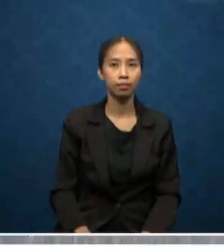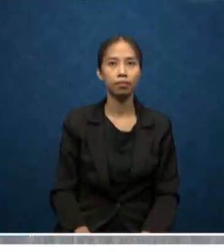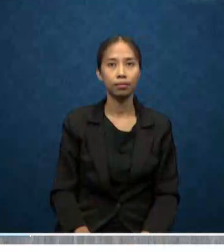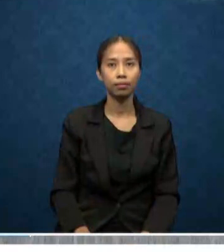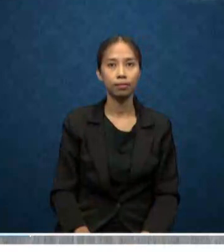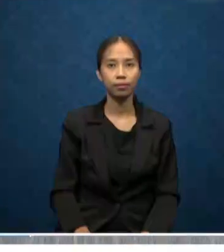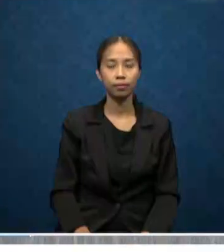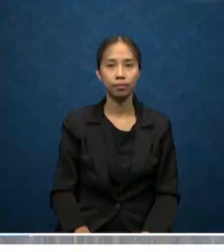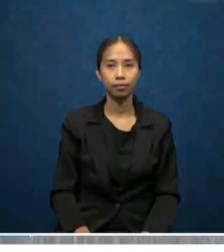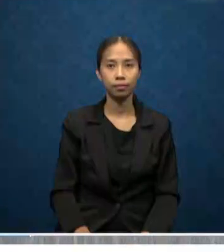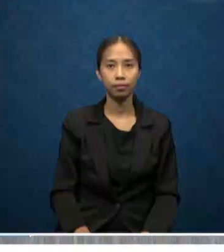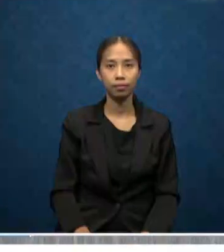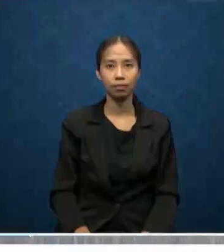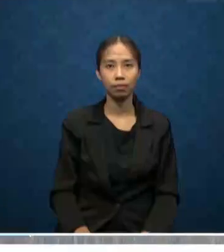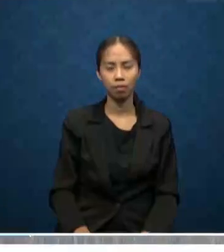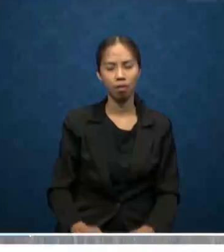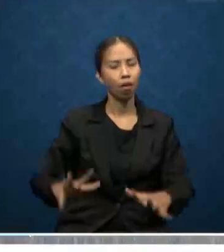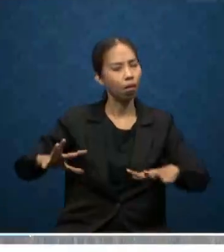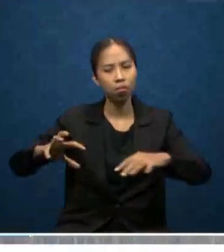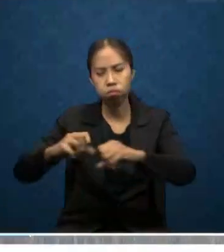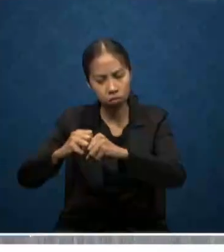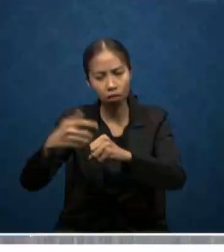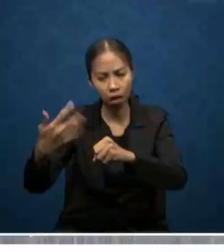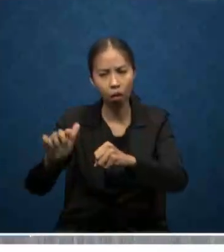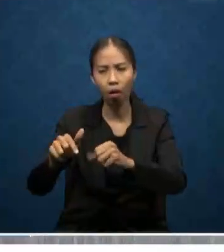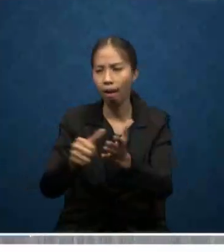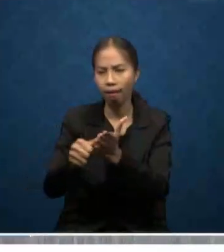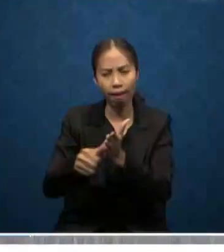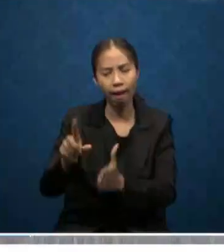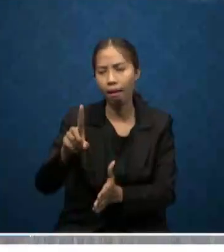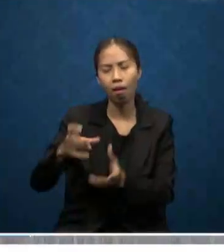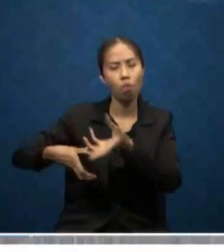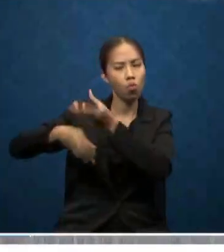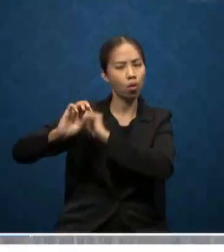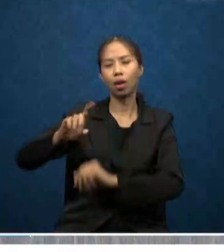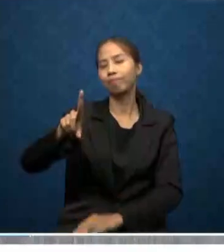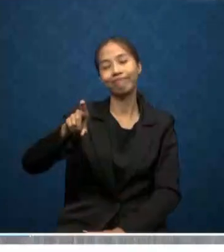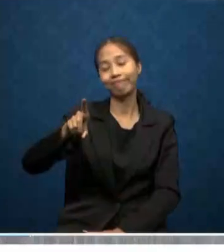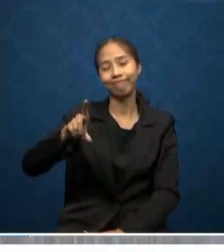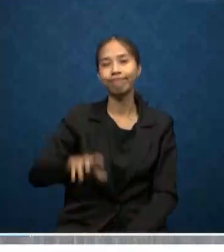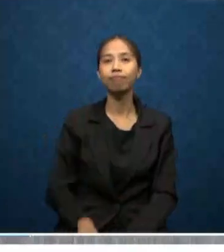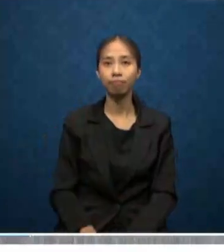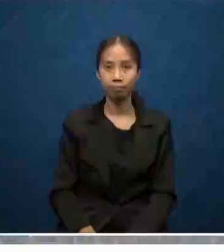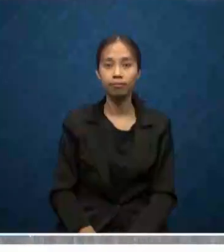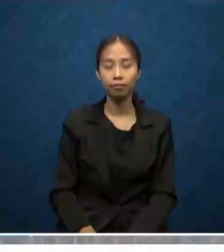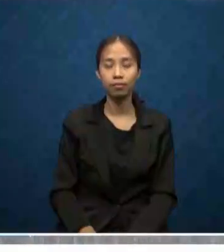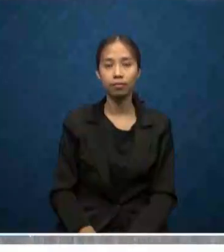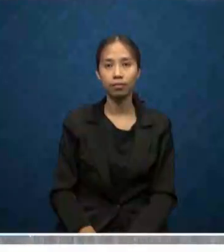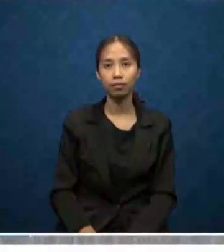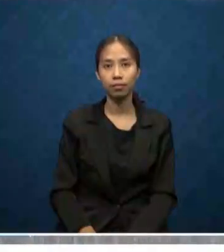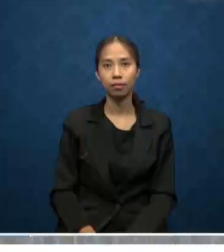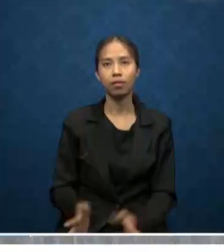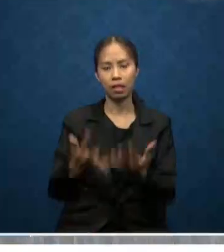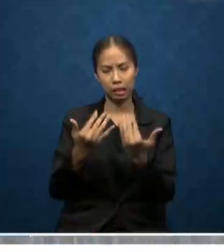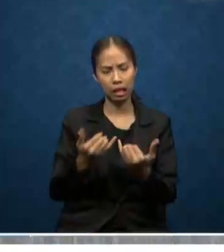นะครับอย่างใหญ่หลวงแล้วเรียกกลับคืนมาไม่ได้ถ้ามันหนักหนาสาหัสอย่างนั้นการที่เกิดเรื่อง